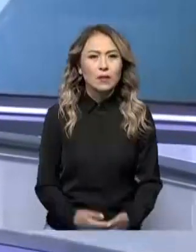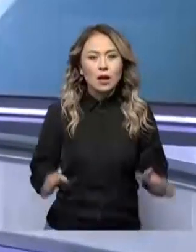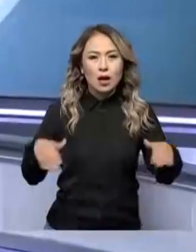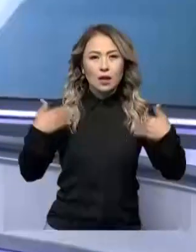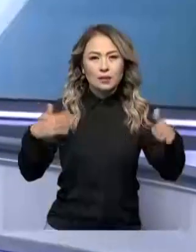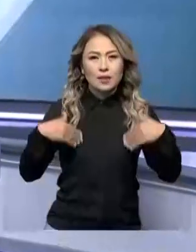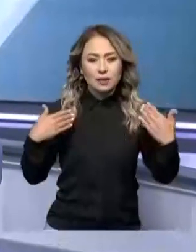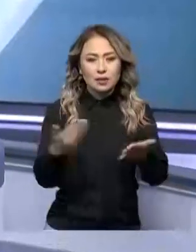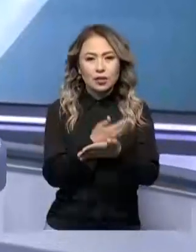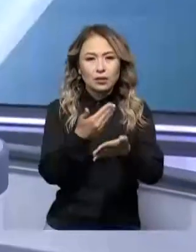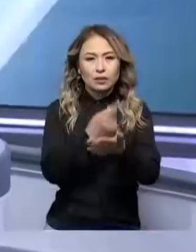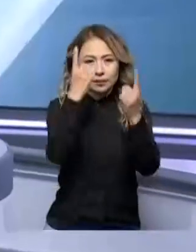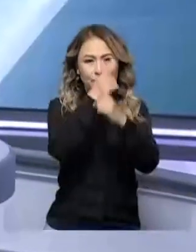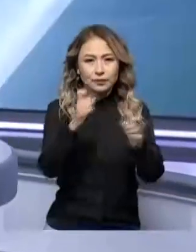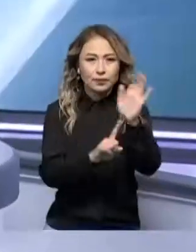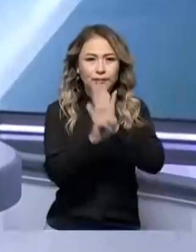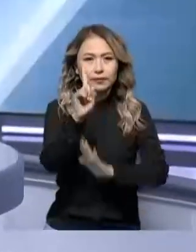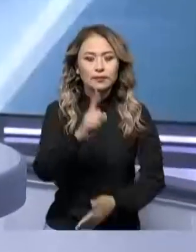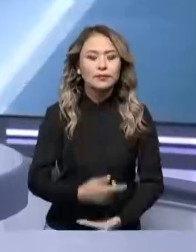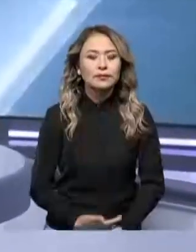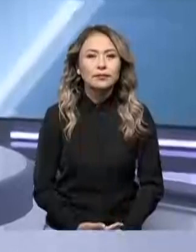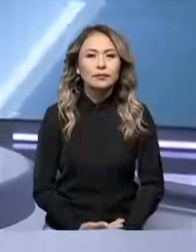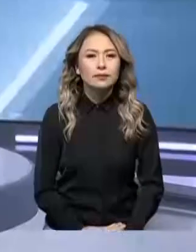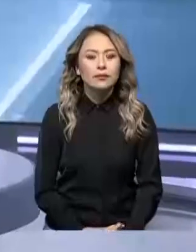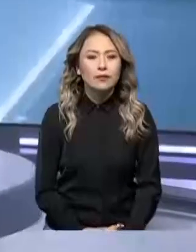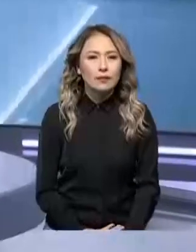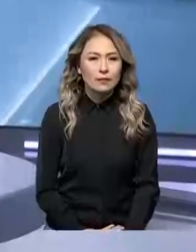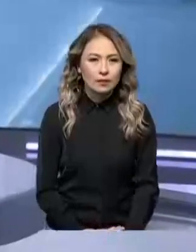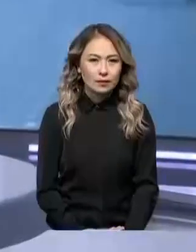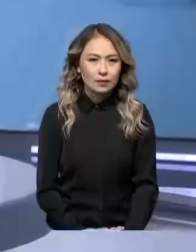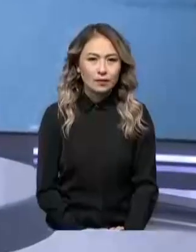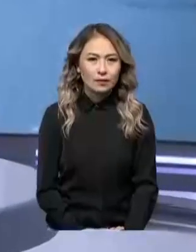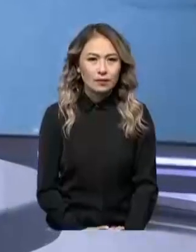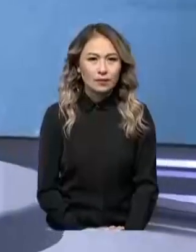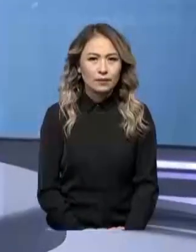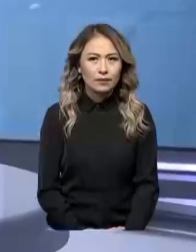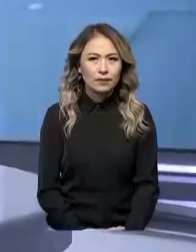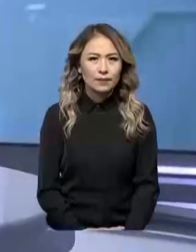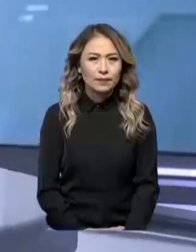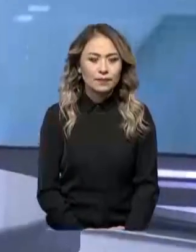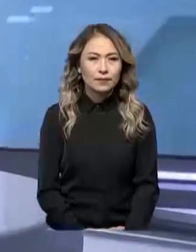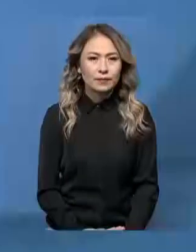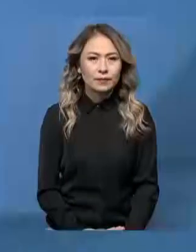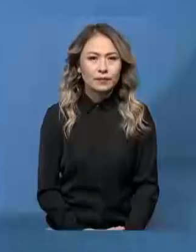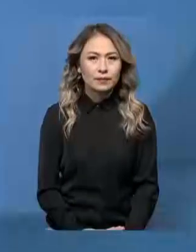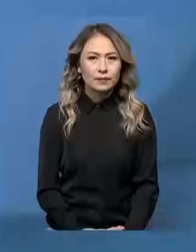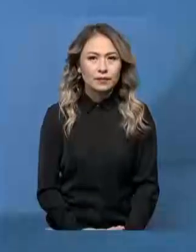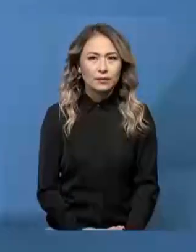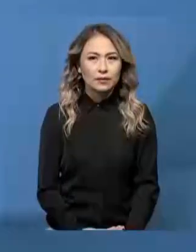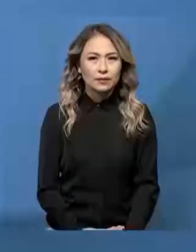Армысыздар, құрметті көрермен, бас ақпарат орнында жаңалықтар. Студиядан Динара Кунафина, сурд аудармада Жанбота Сарсенбаева.